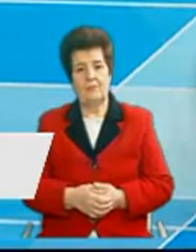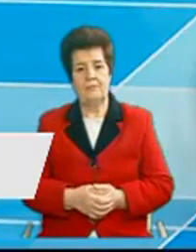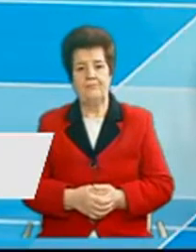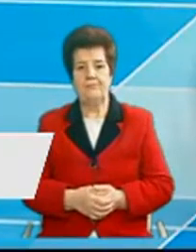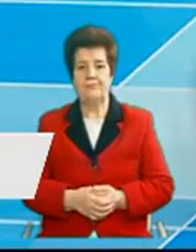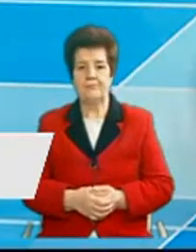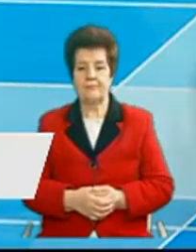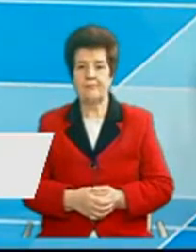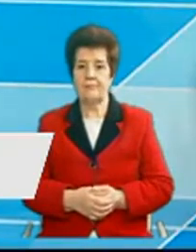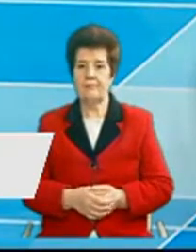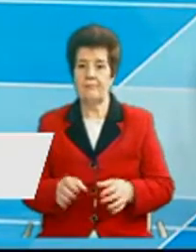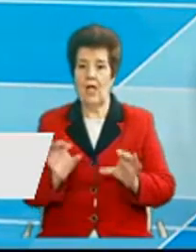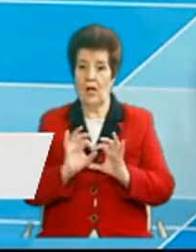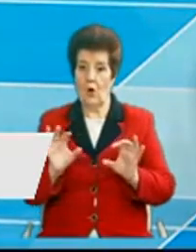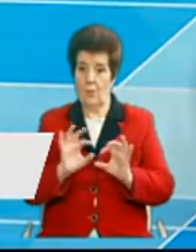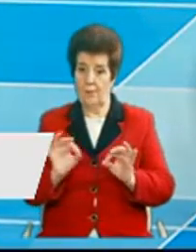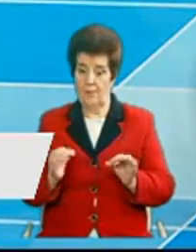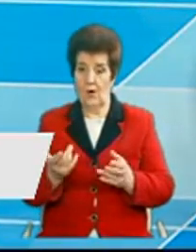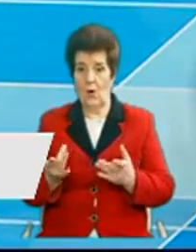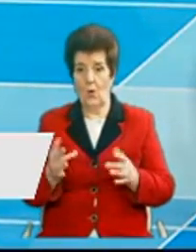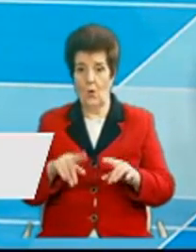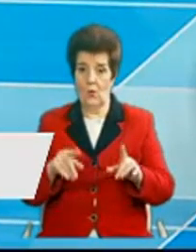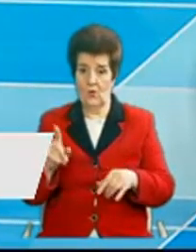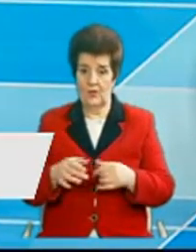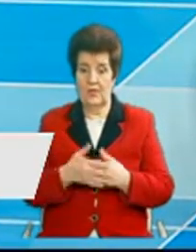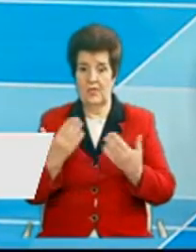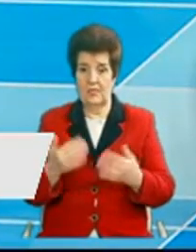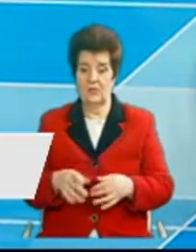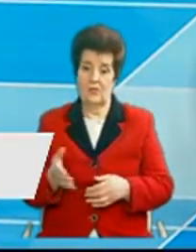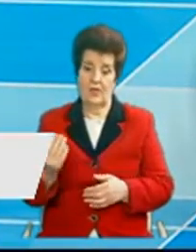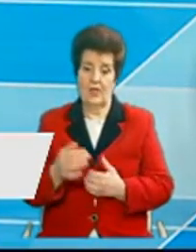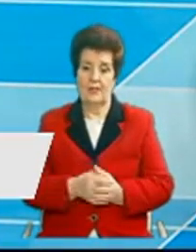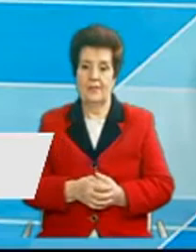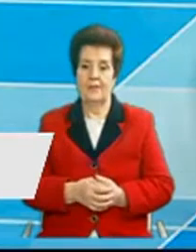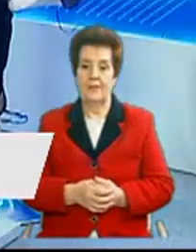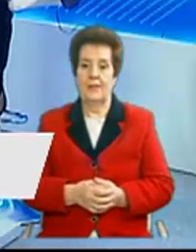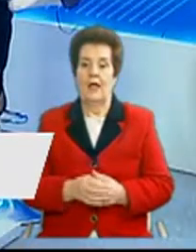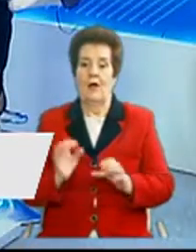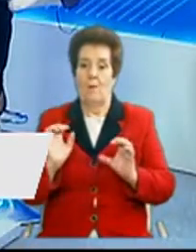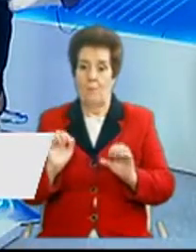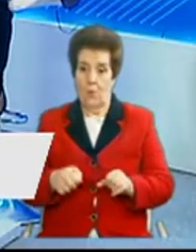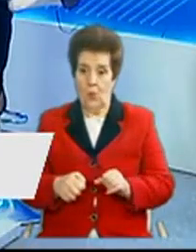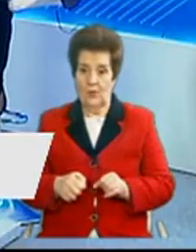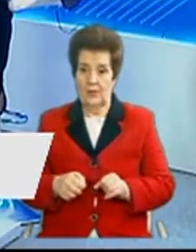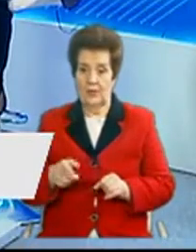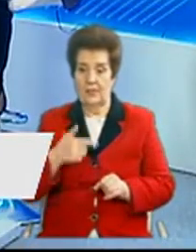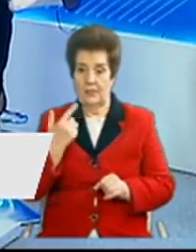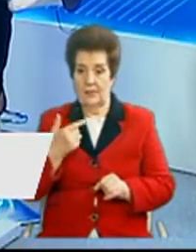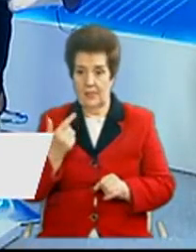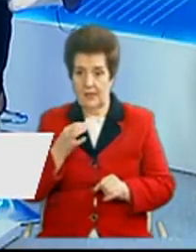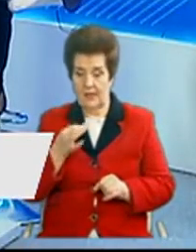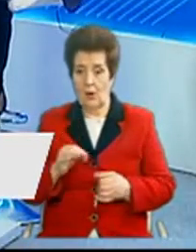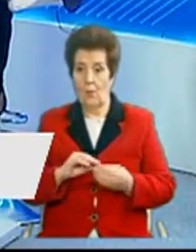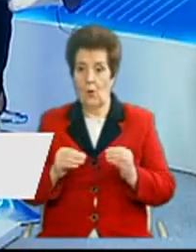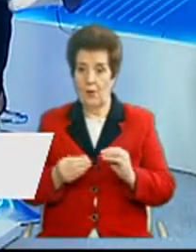Da, comentarii, răspunsuri, la unele dintre probleme ați răspuns deja, dar haideți să încercăm. Eu pot să răspund, fiindcă ele toate problemele care